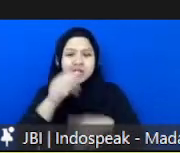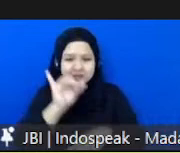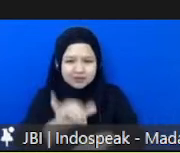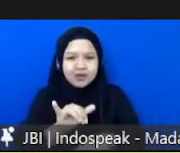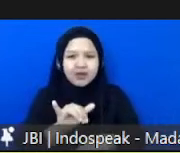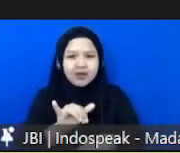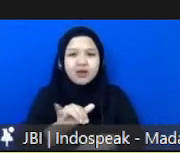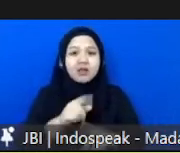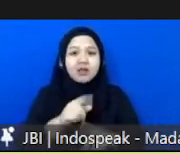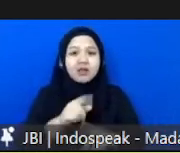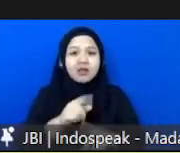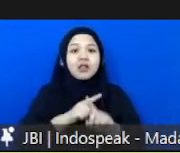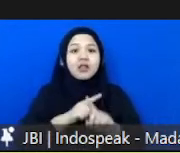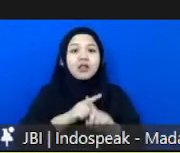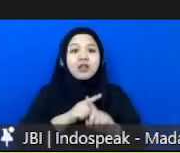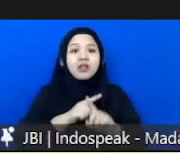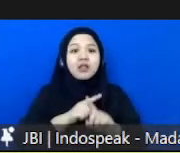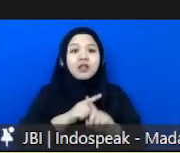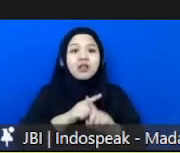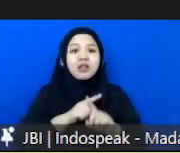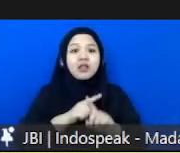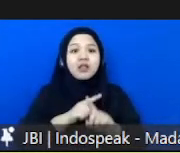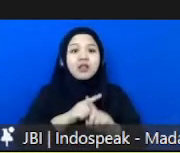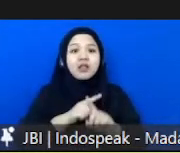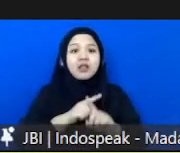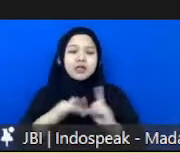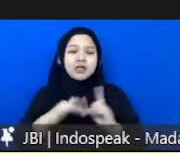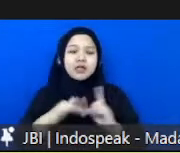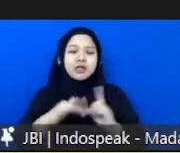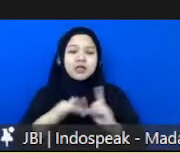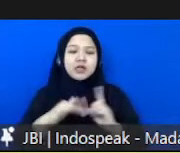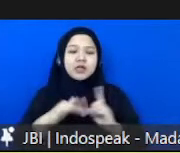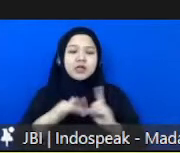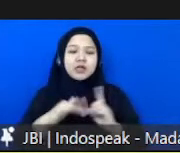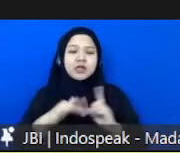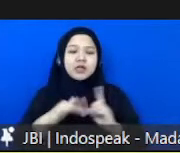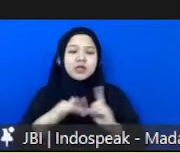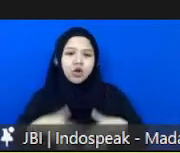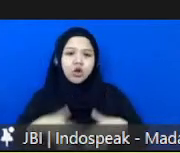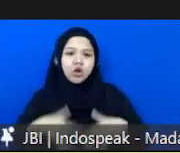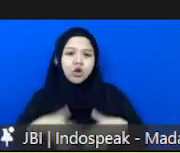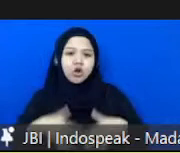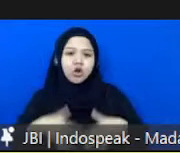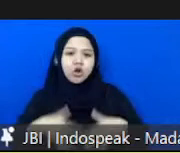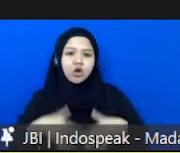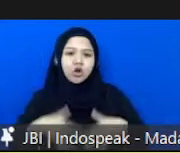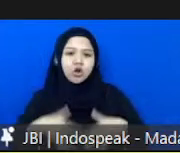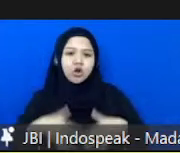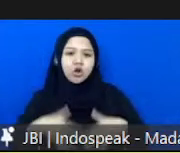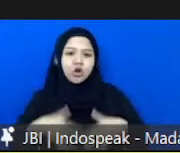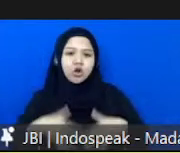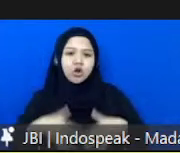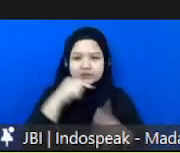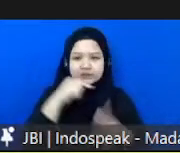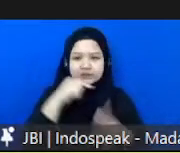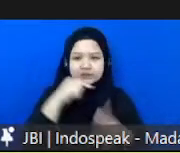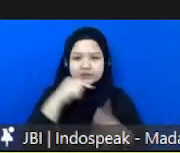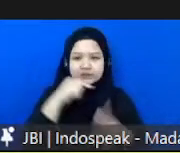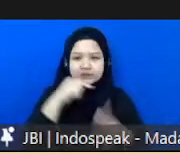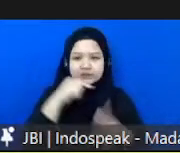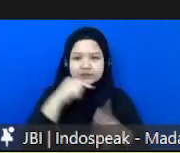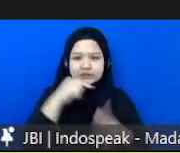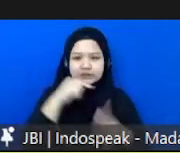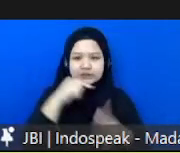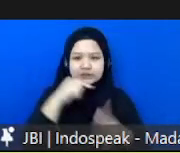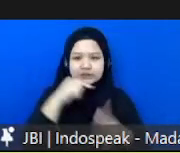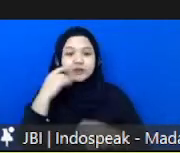suatu bentuk bagaimana kontribusi masyarakat Yogyakarta terhadap terhadap teknologi ini, bahwa teknologi